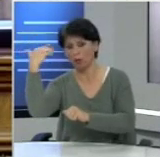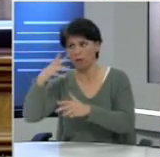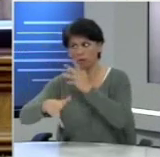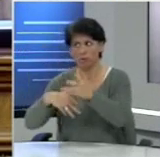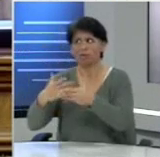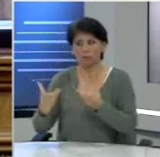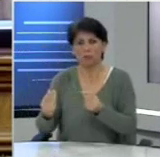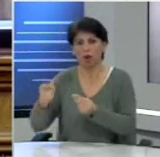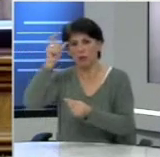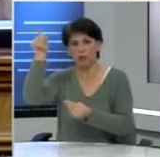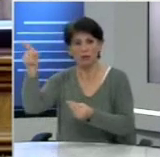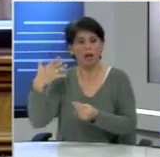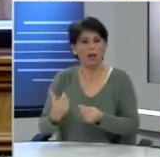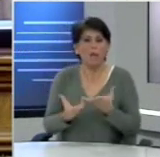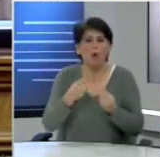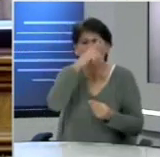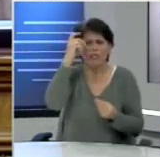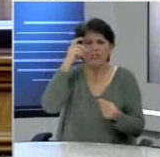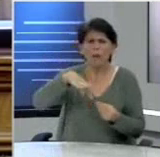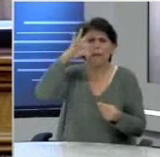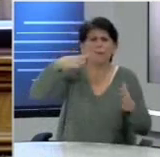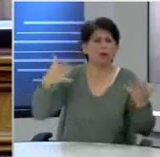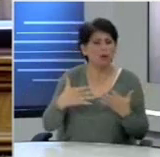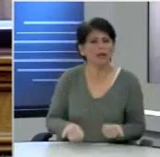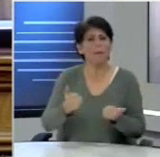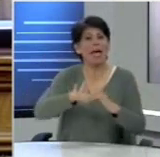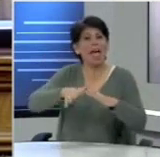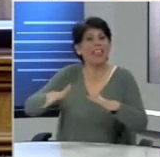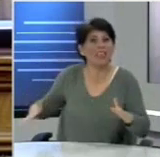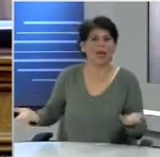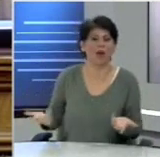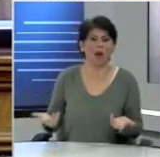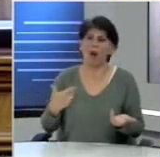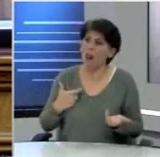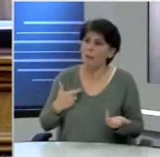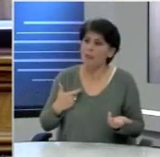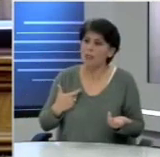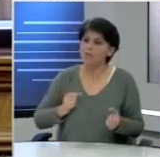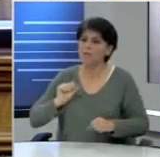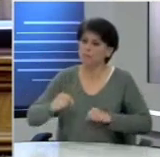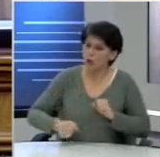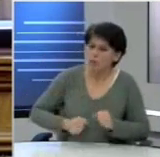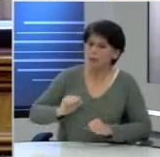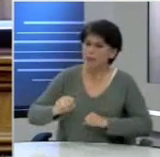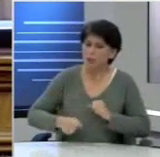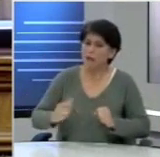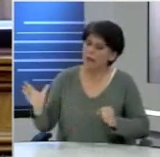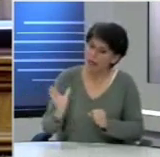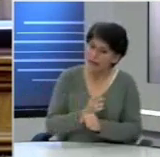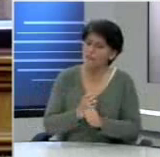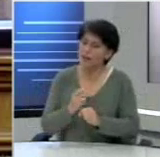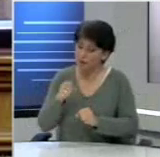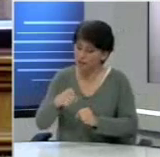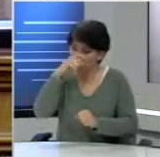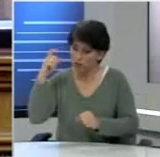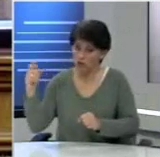και με άλλα συμβάντα δύσκολα στο Αιγαίο. Αλλά καταφέραμε και φέραμε εις πέρας αυτές τις δυσκολίες. Μπορεί λάθη να κάναμε, αλλά αυτή την